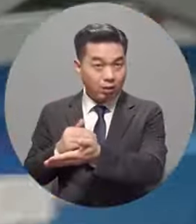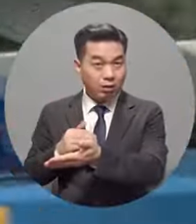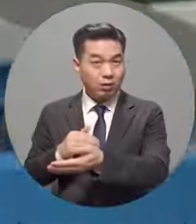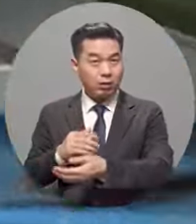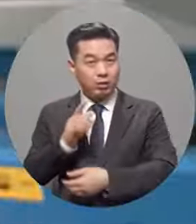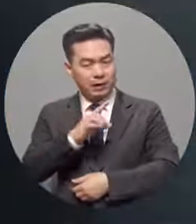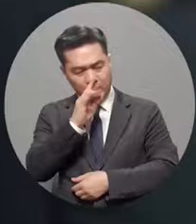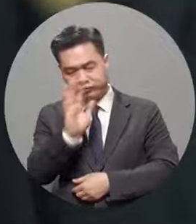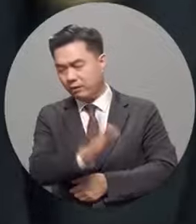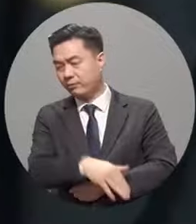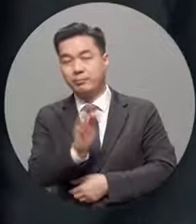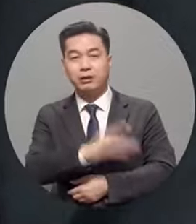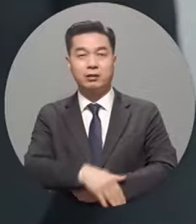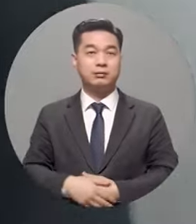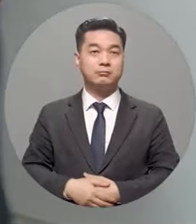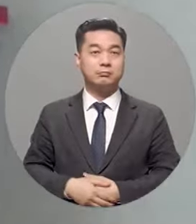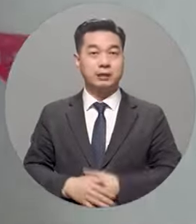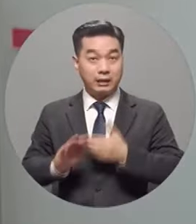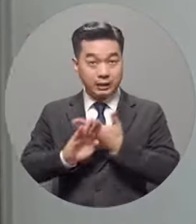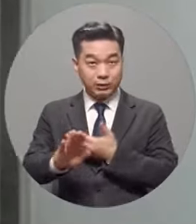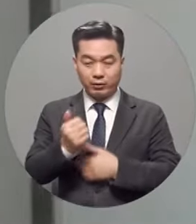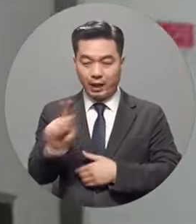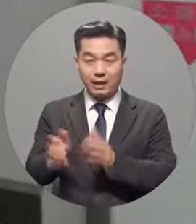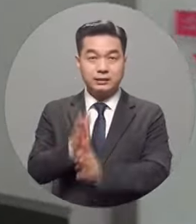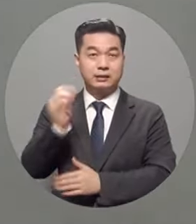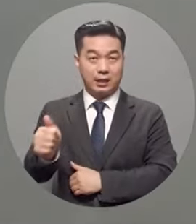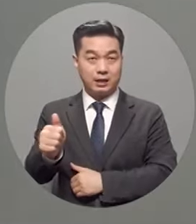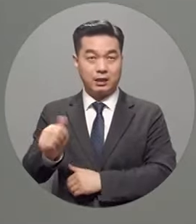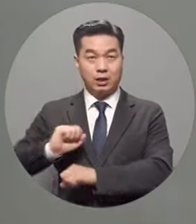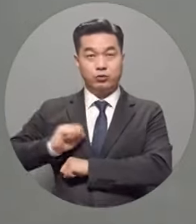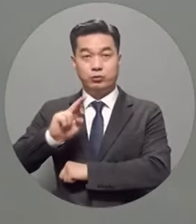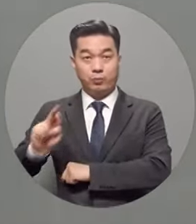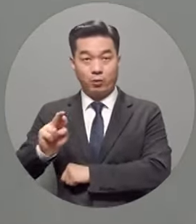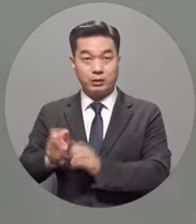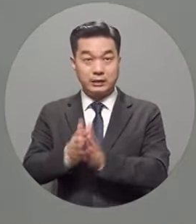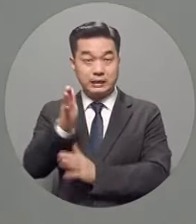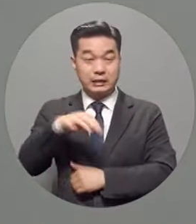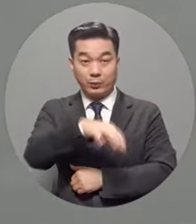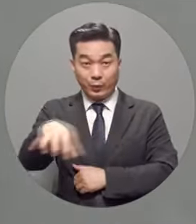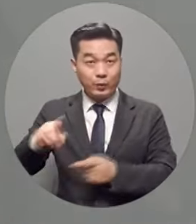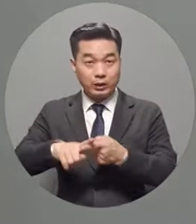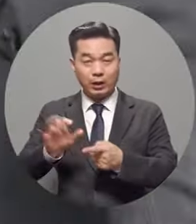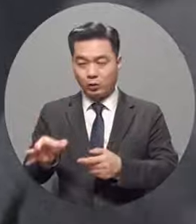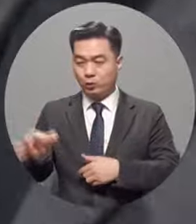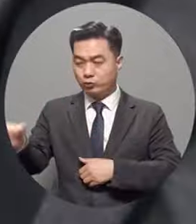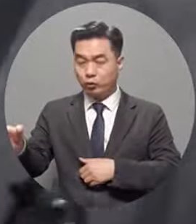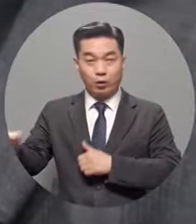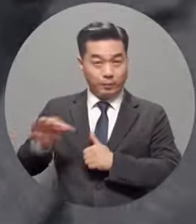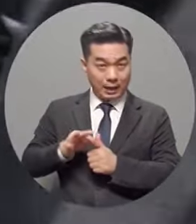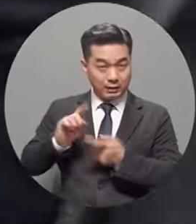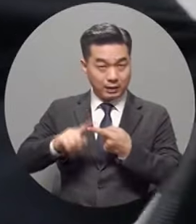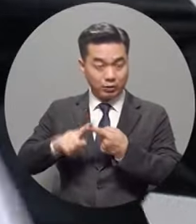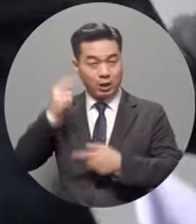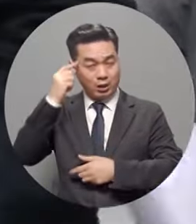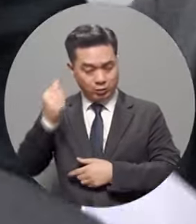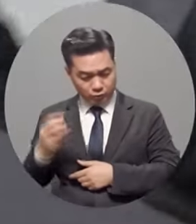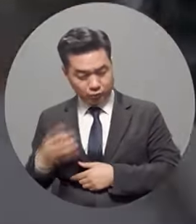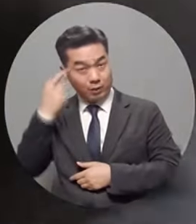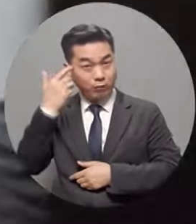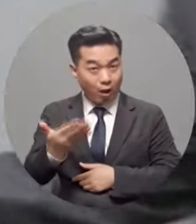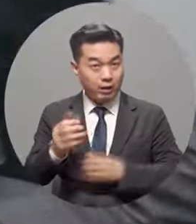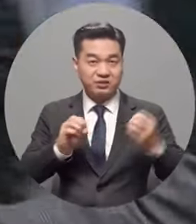무슨 말씀? 이후로도 하 시장과 군포시 측에 김 씨와 돈을 주고받은 경위 등에 대해 수차례 물었지만 답변을 듣지